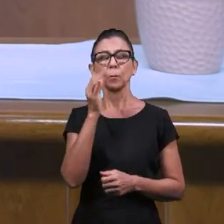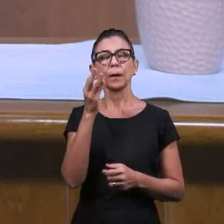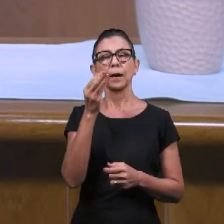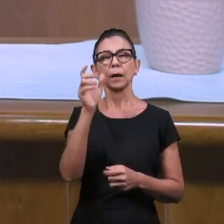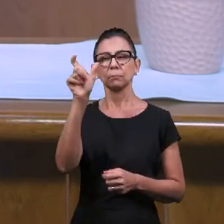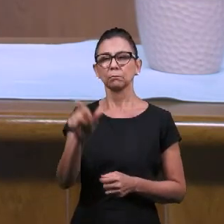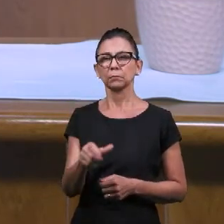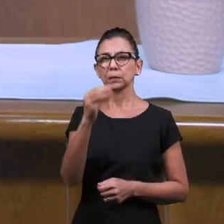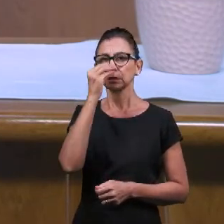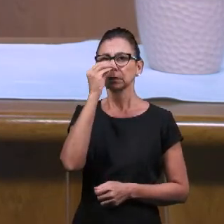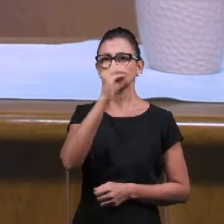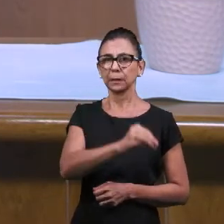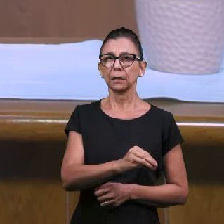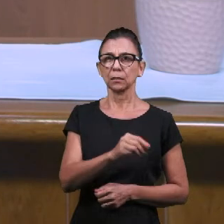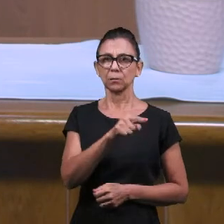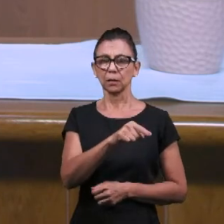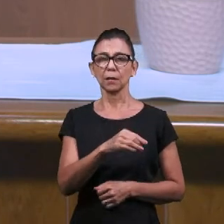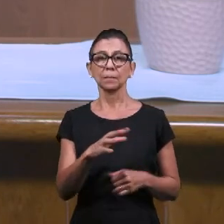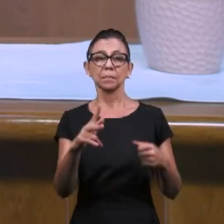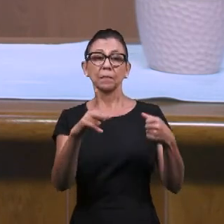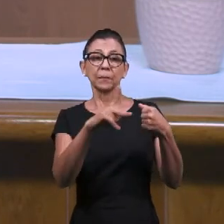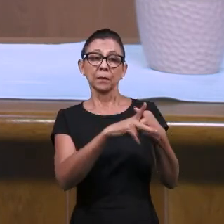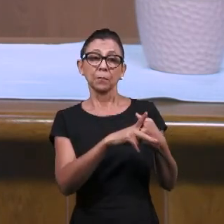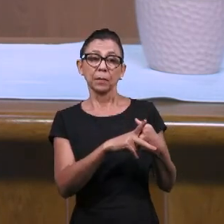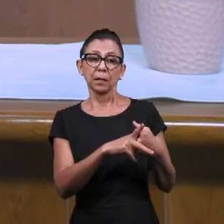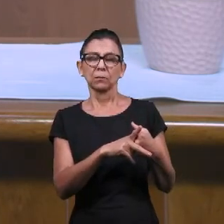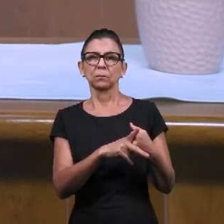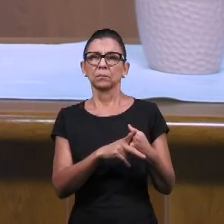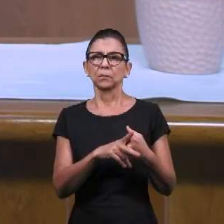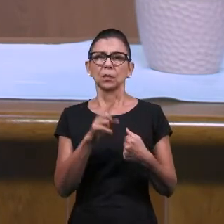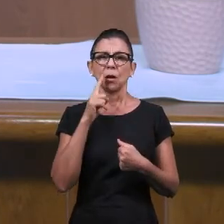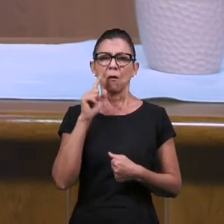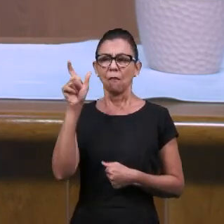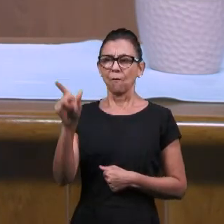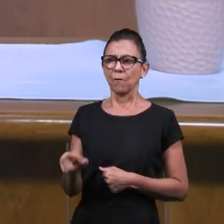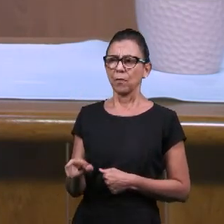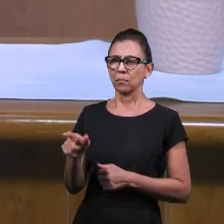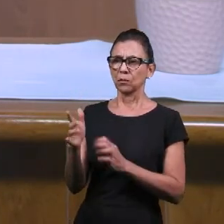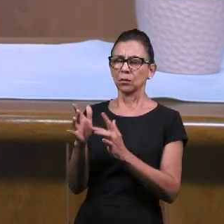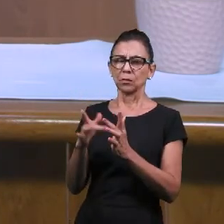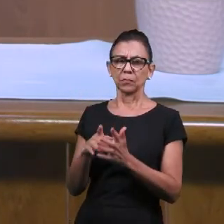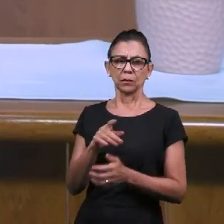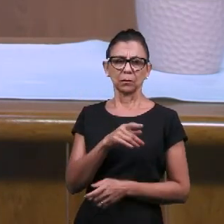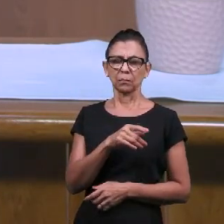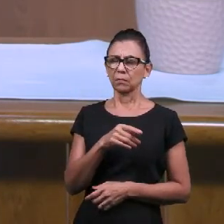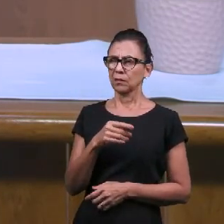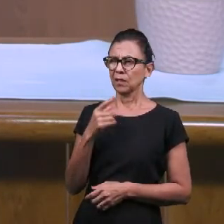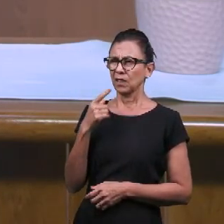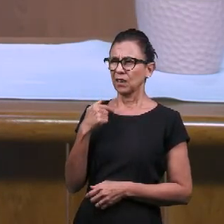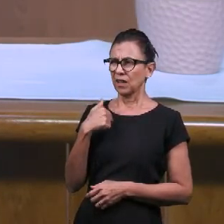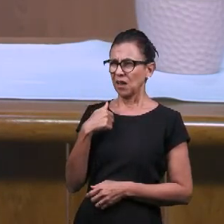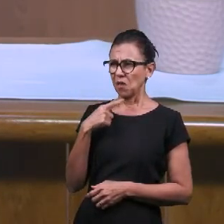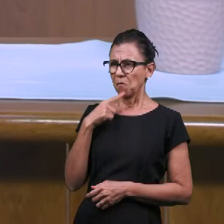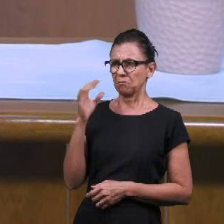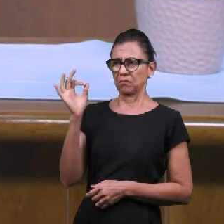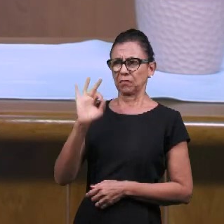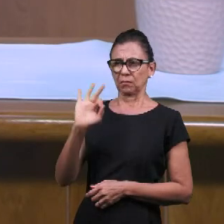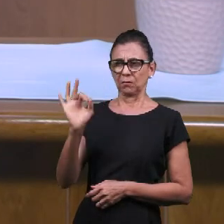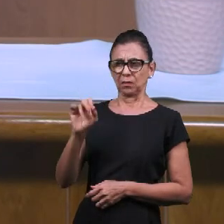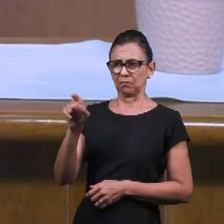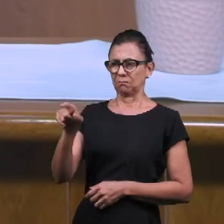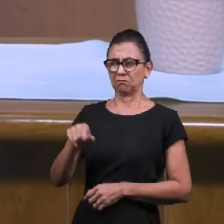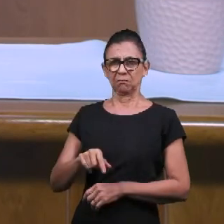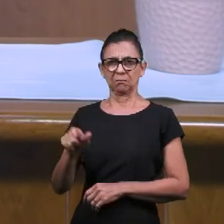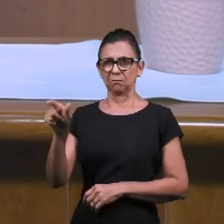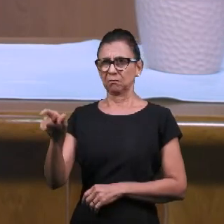в послании к Петру, простите, послание Петра. И он говорил о Петре, когда